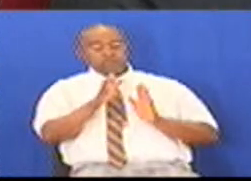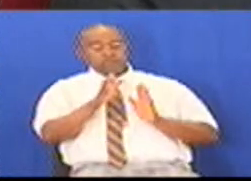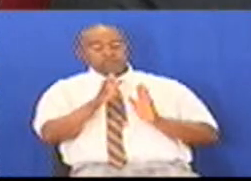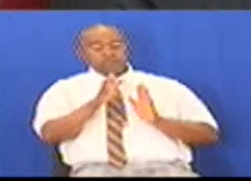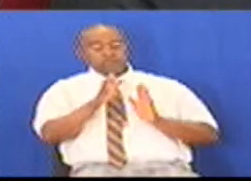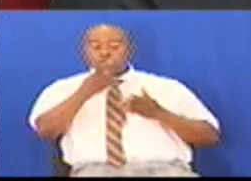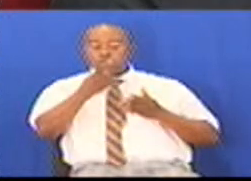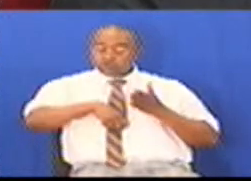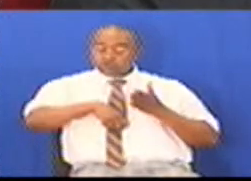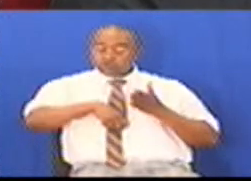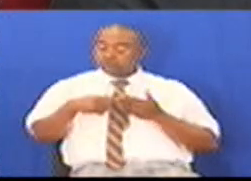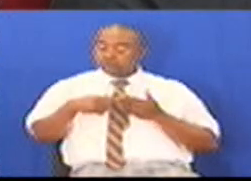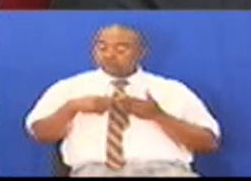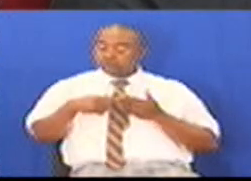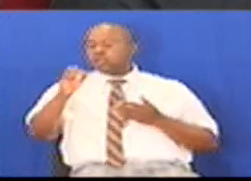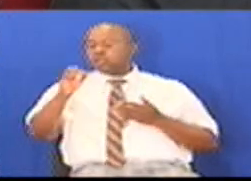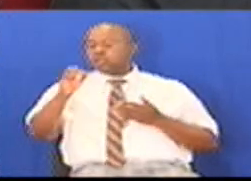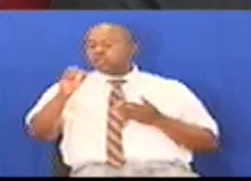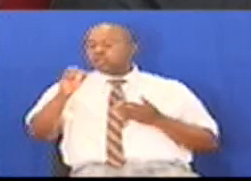kanuni